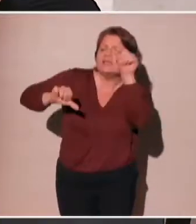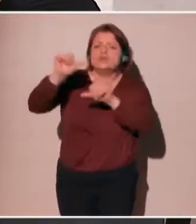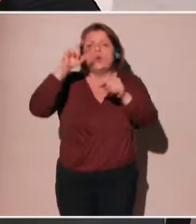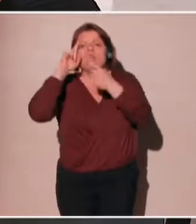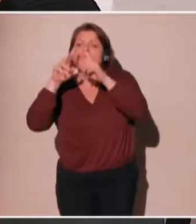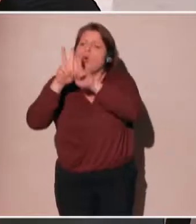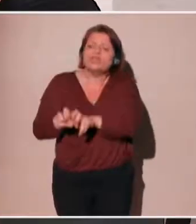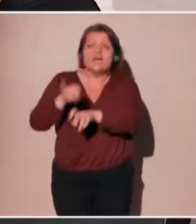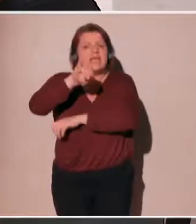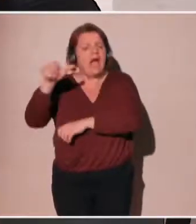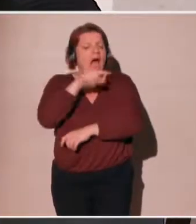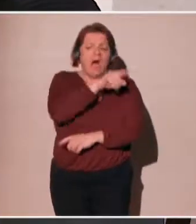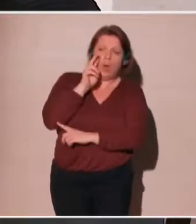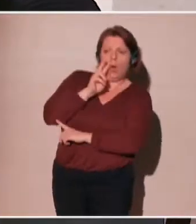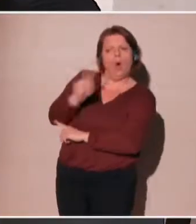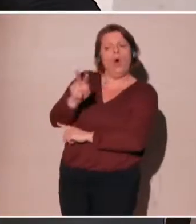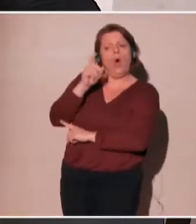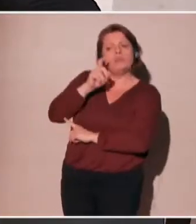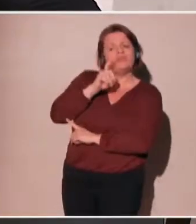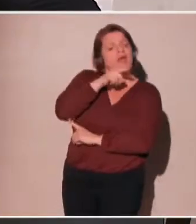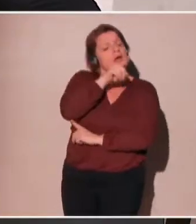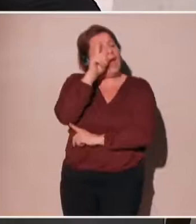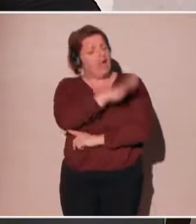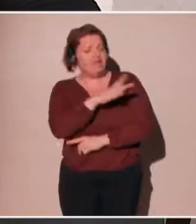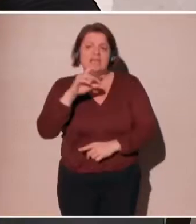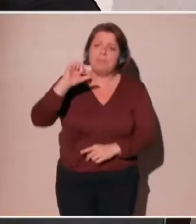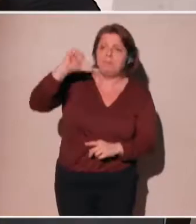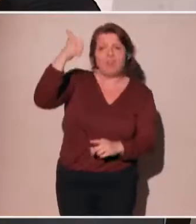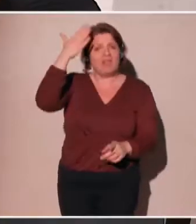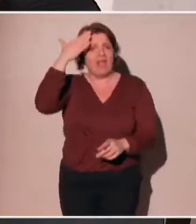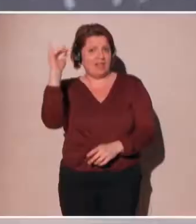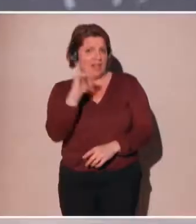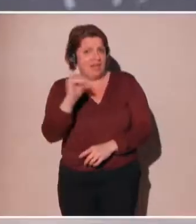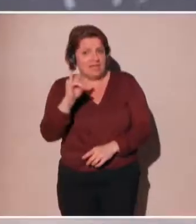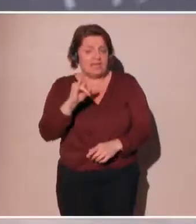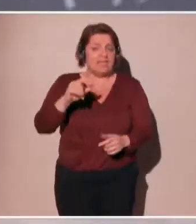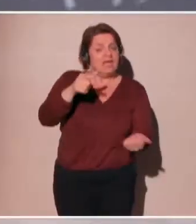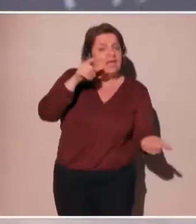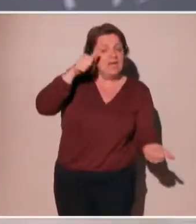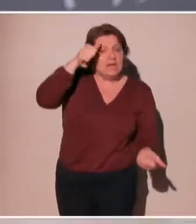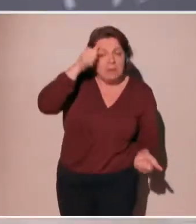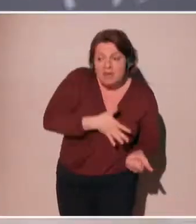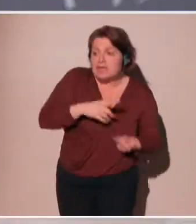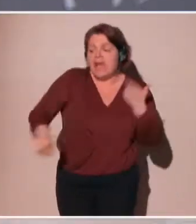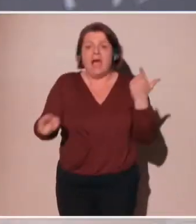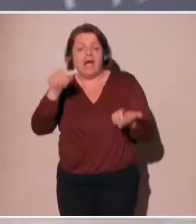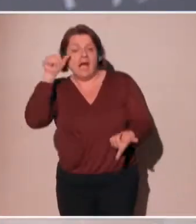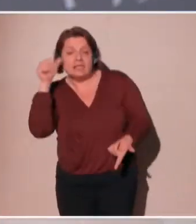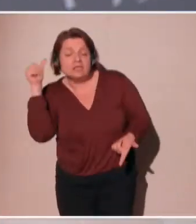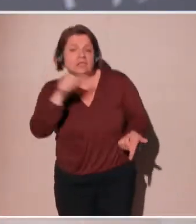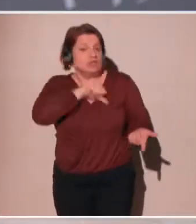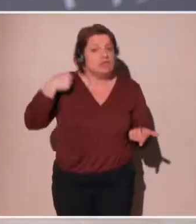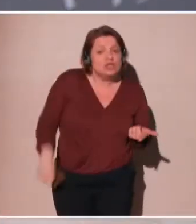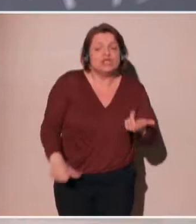vous, qui est en tête de cette concurrence? Est-ce que ce sont les États-Unis, la Chine, l'Europe, les startups, les géants de la